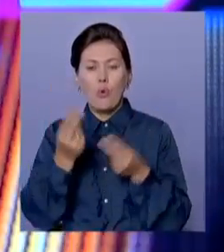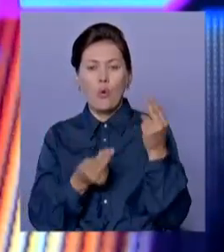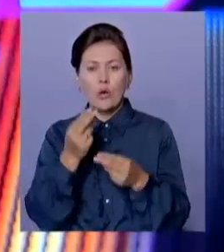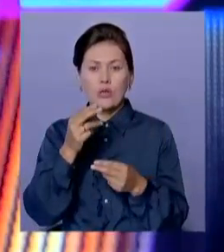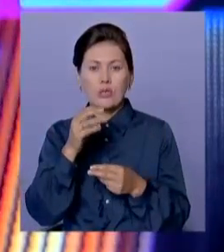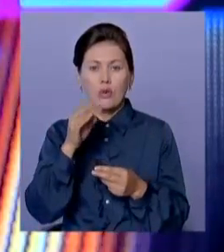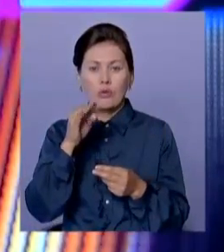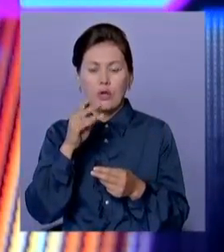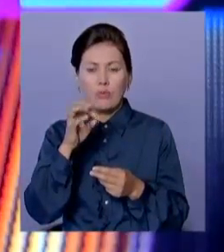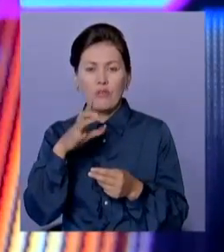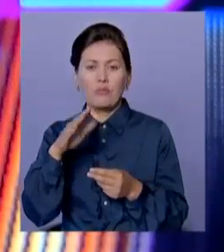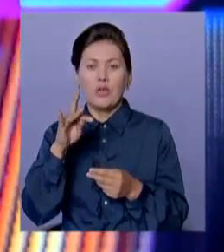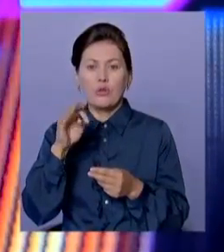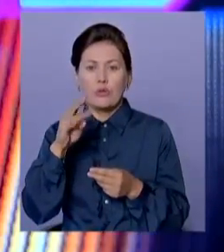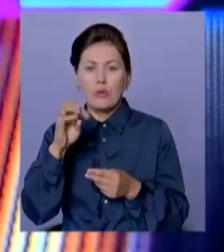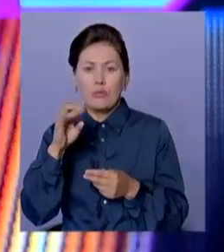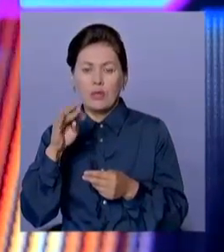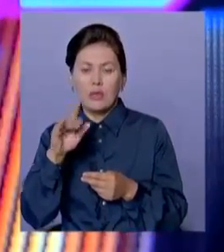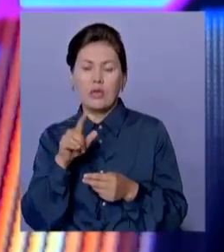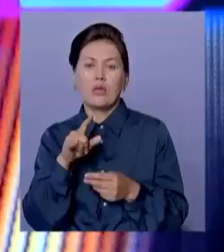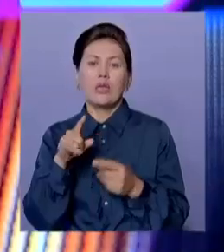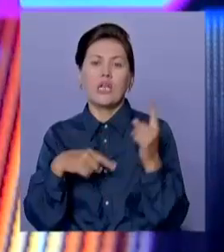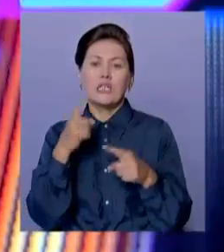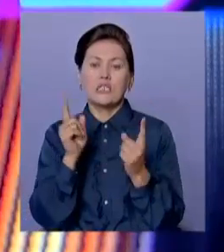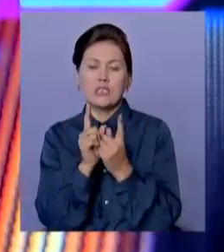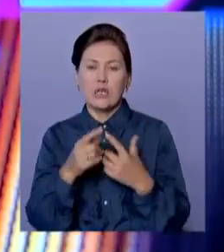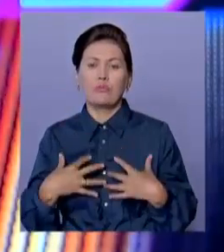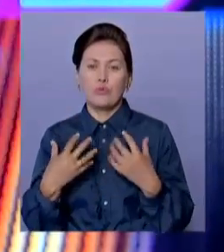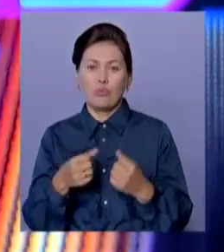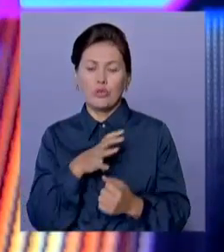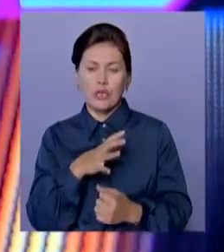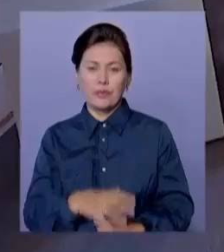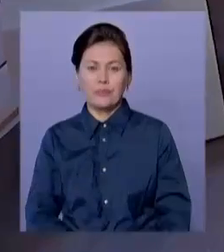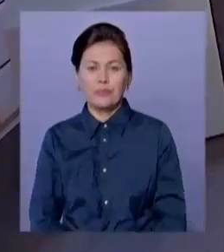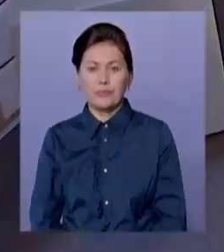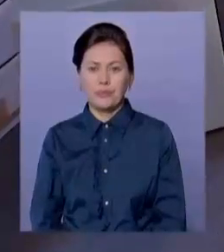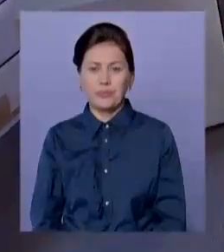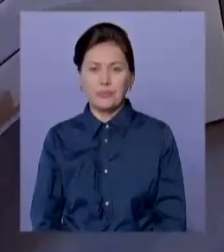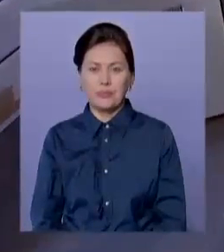Дәурен Тұрсағұлов пен Біржан Оразов болды. Келесі кездескенше аман сау болыңыздар.